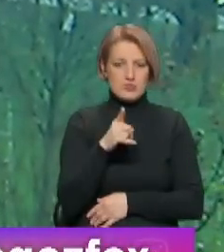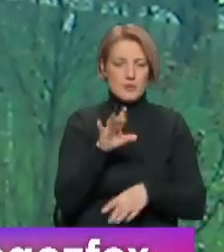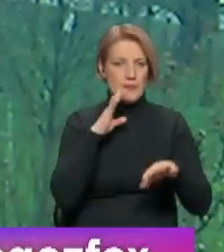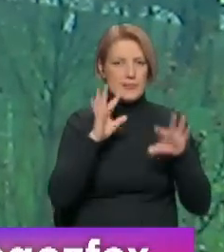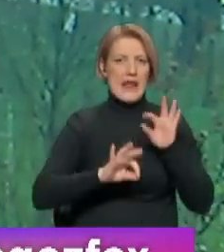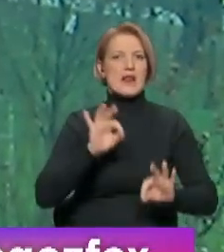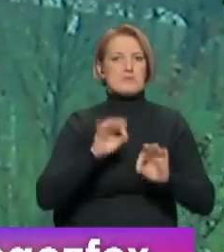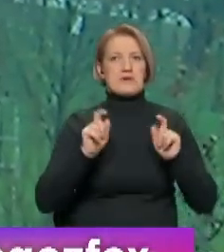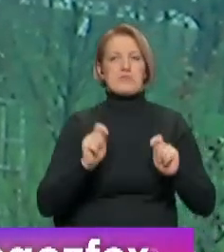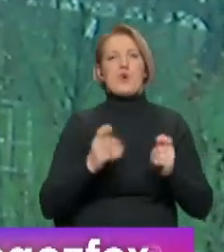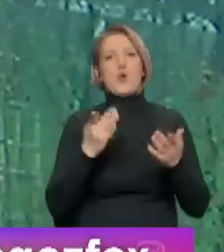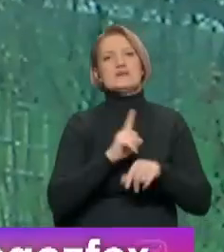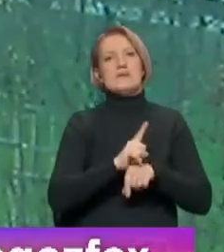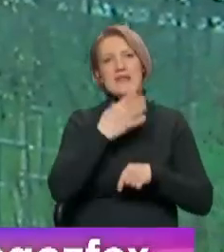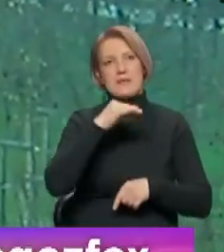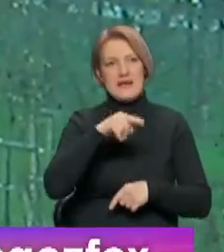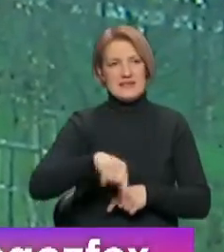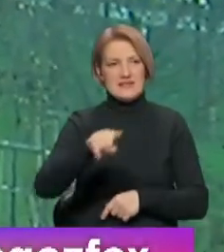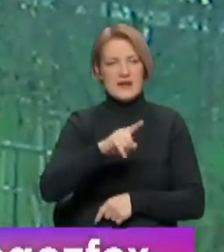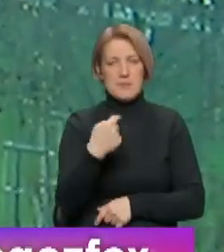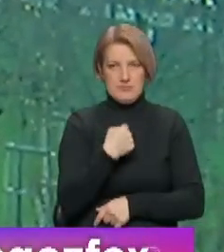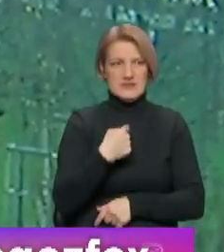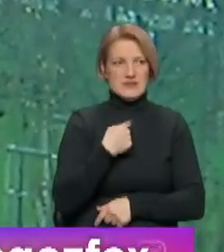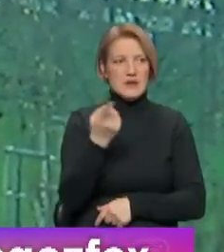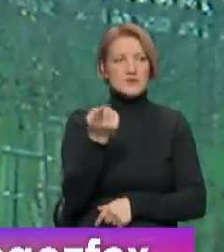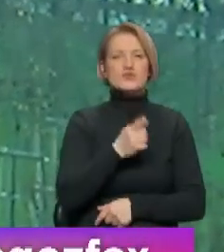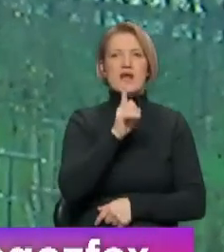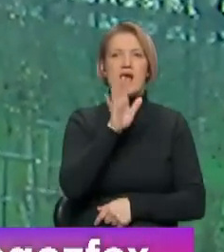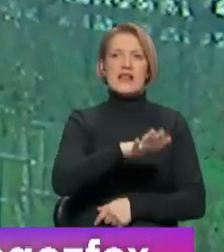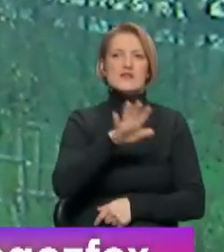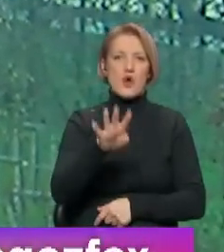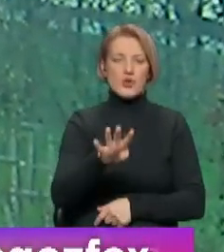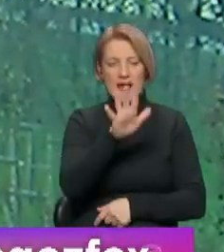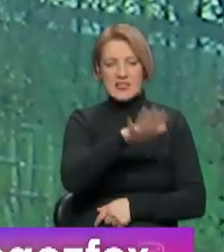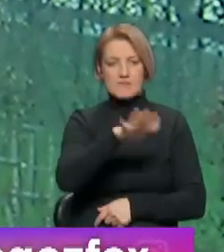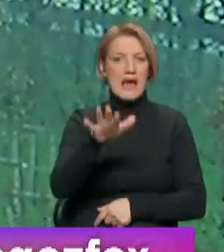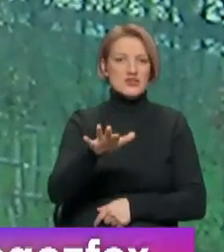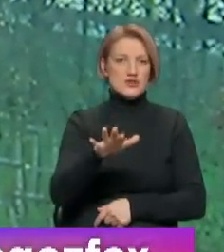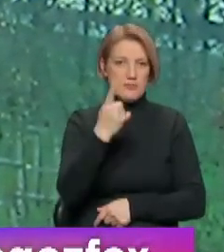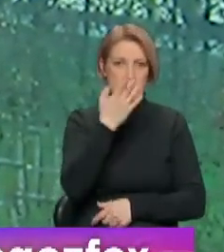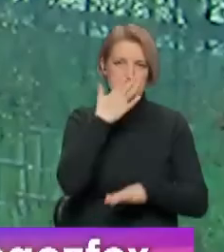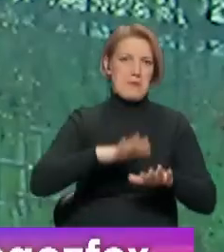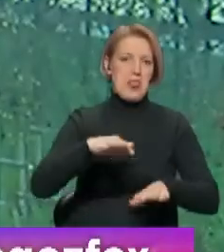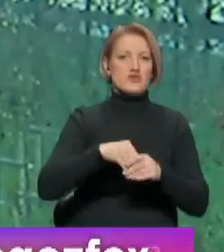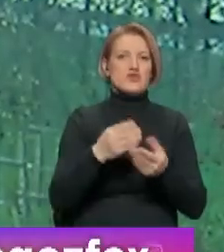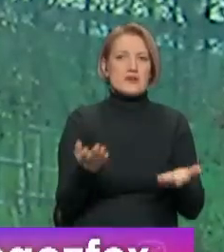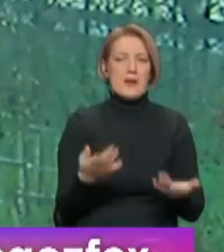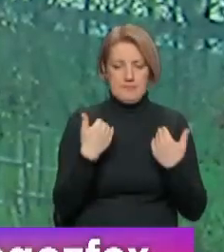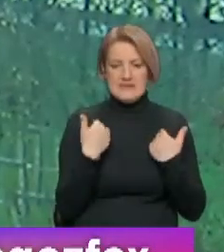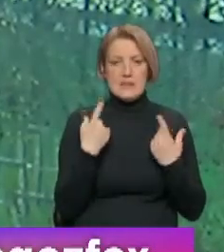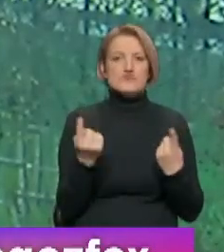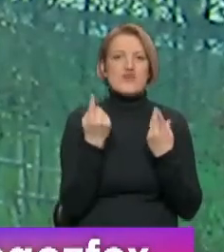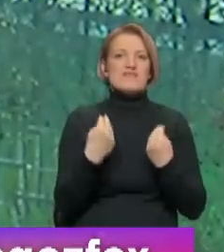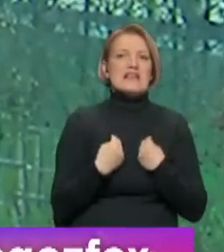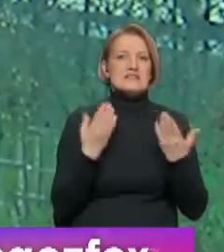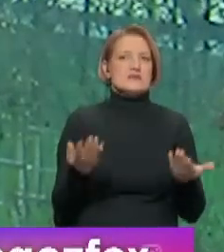değerlendirmesi yapılıyor o zaman emeklilerde bizde %54 %55'lik bir beklenti içindeyiz bizde de